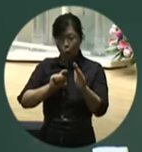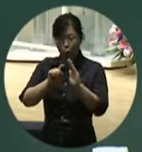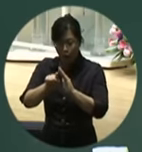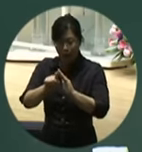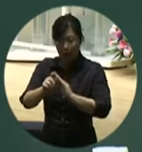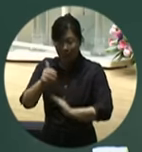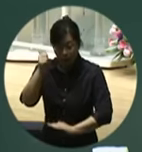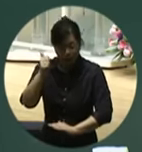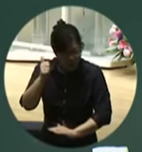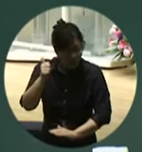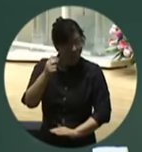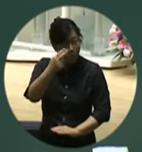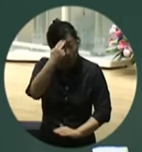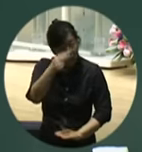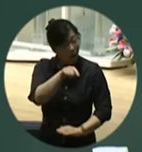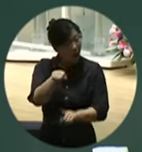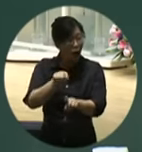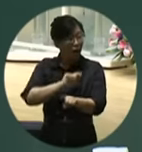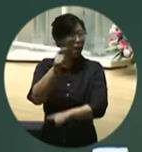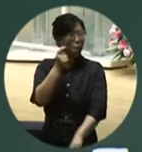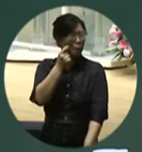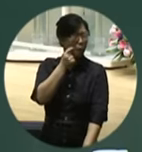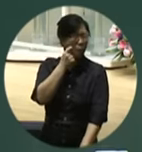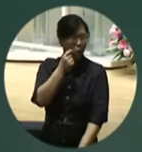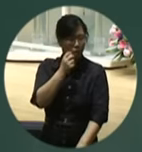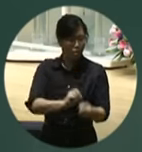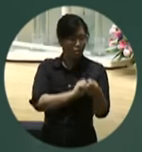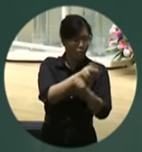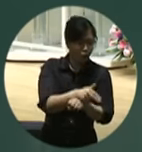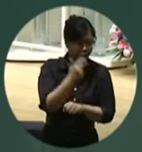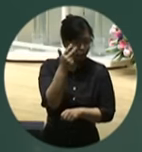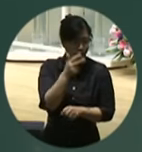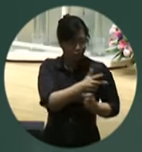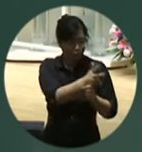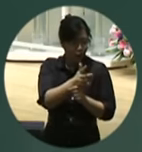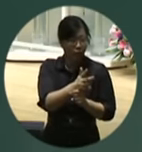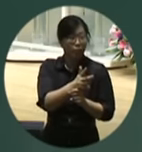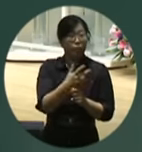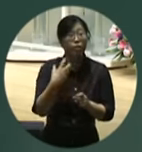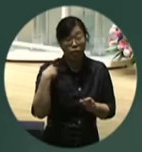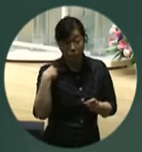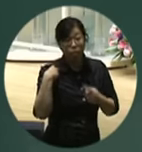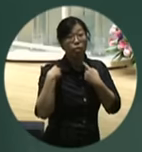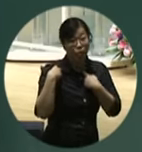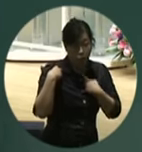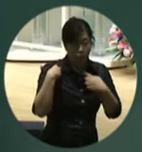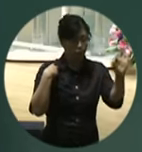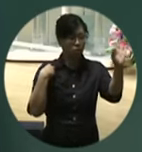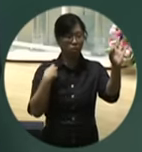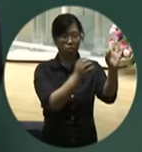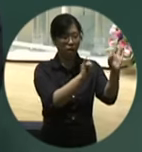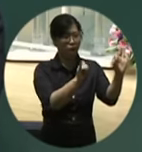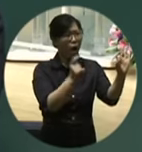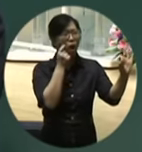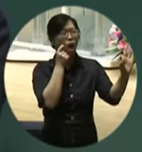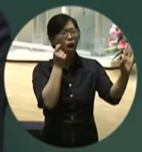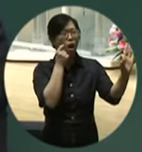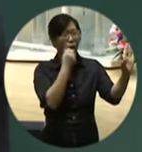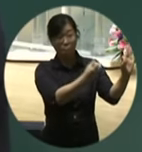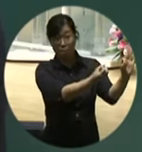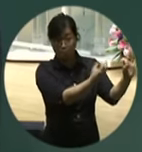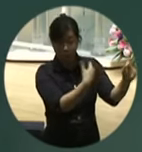of the land of Canaan, but then the 10 spies were saying, we can't go in there. 그때 여호수아 갈렙은 갈 수 있다는